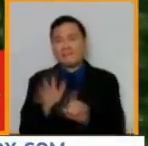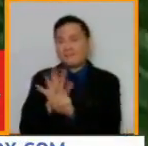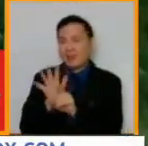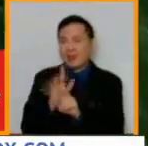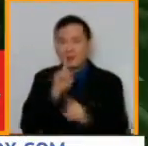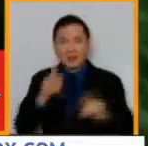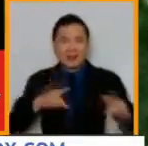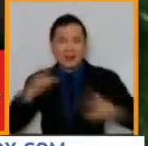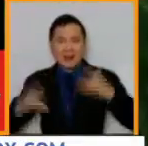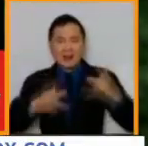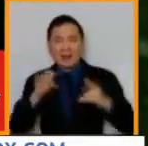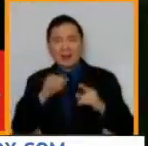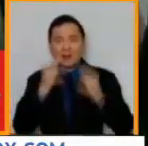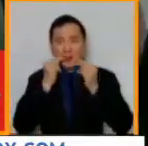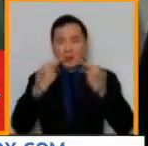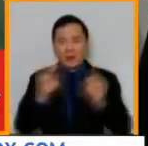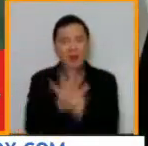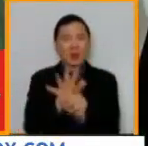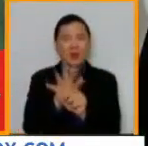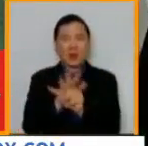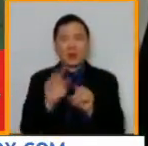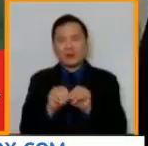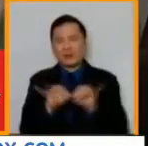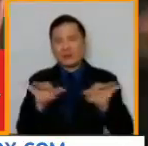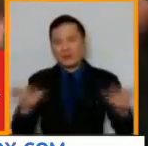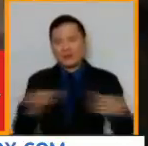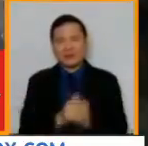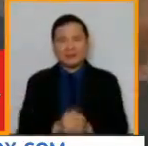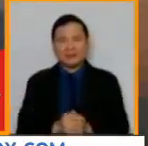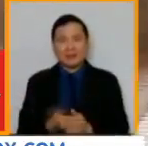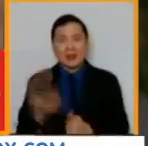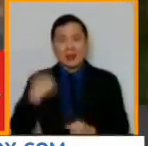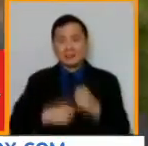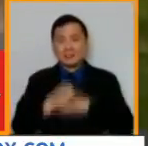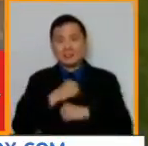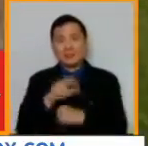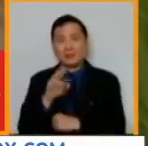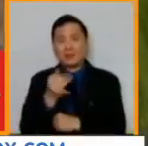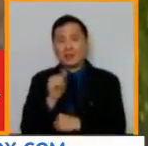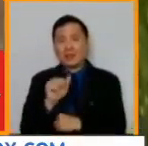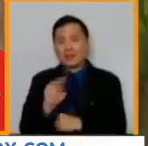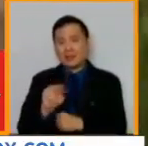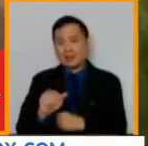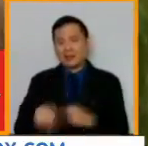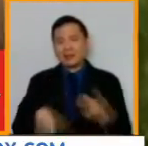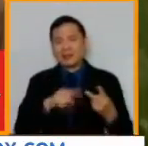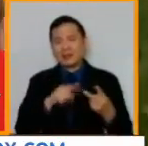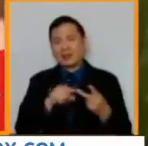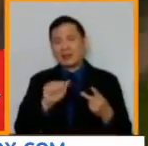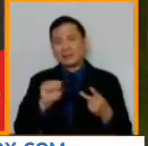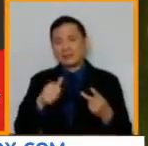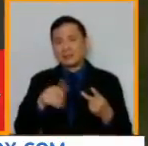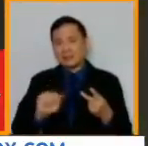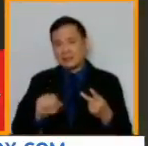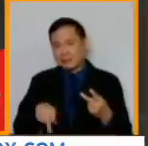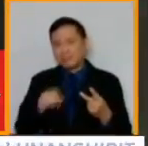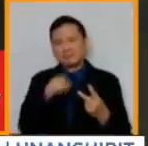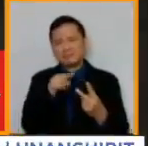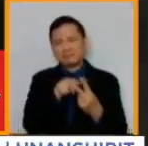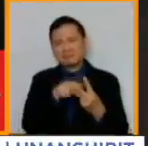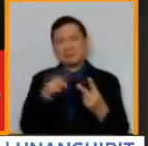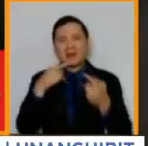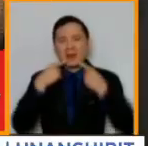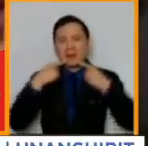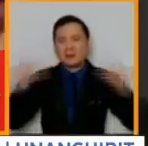balita. Last year na isa publiko ni Rihanna at A$AP Rocky ang kanilang relasyon. Sa isang panayam sa GQ magazine, sinabi ni